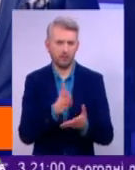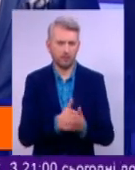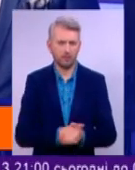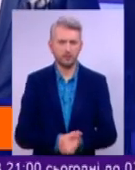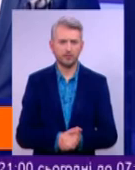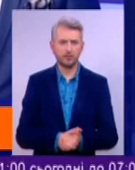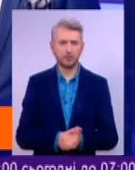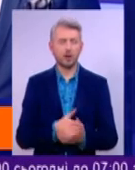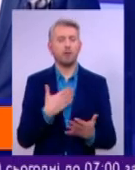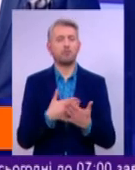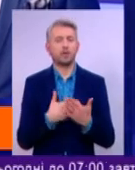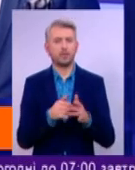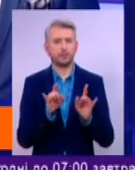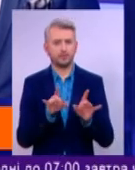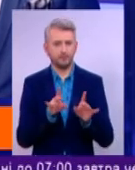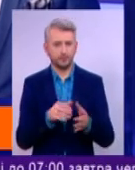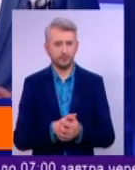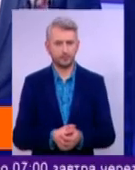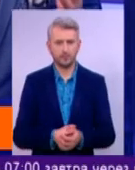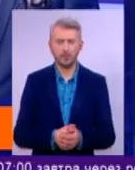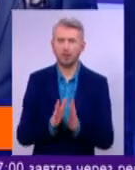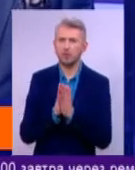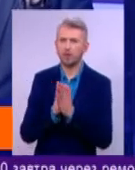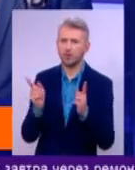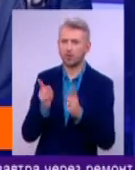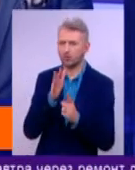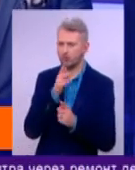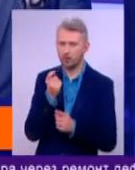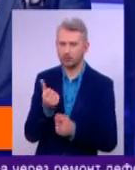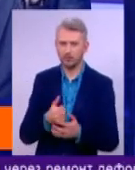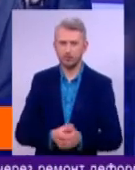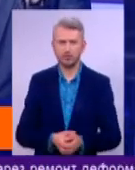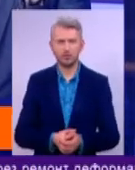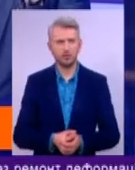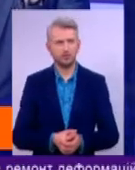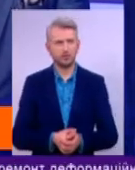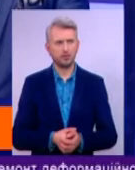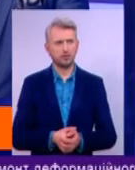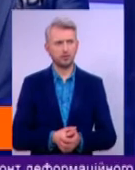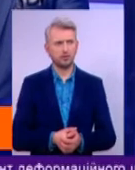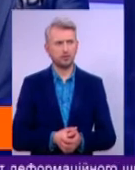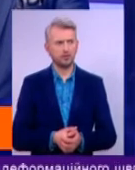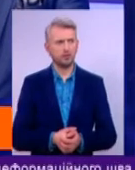Є ще приклади. Не будь ласка, коротко, бо небагато часу у нас.